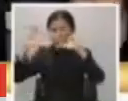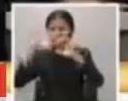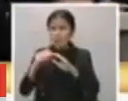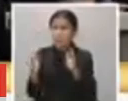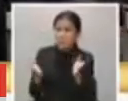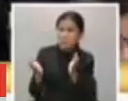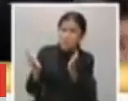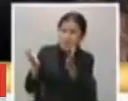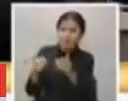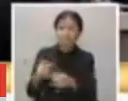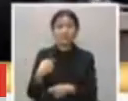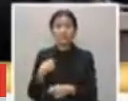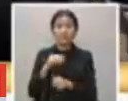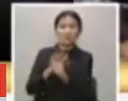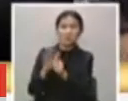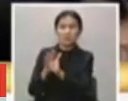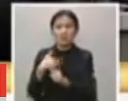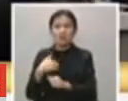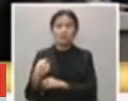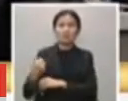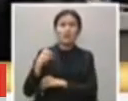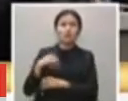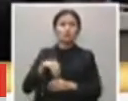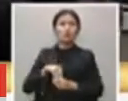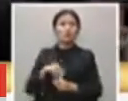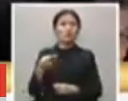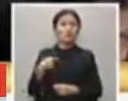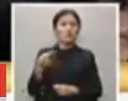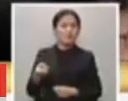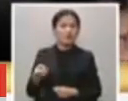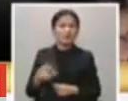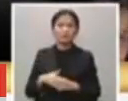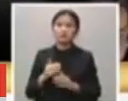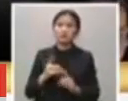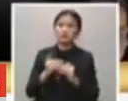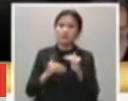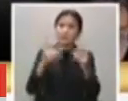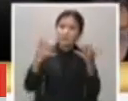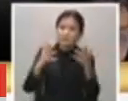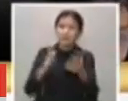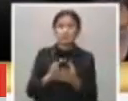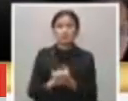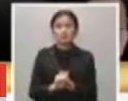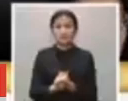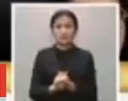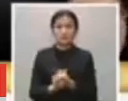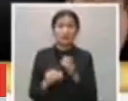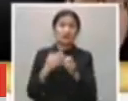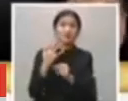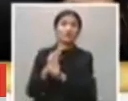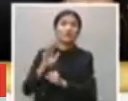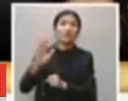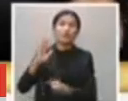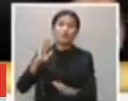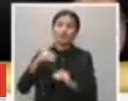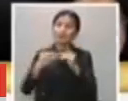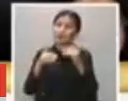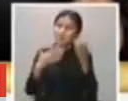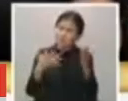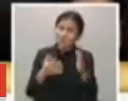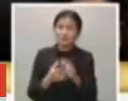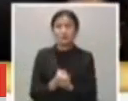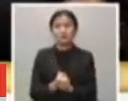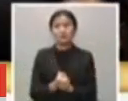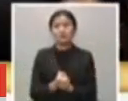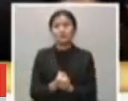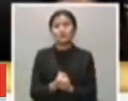การสืบทอดอำนาจไม่ได้พัฒนาไปไหนเลยในช่วง5ปีที่ผ่านมาที่ท่านบริหารคำถ